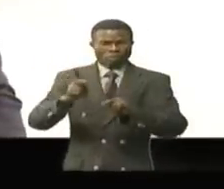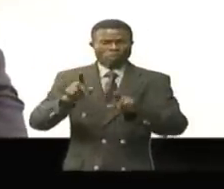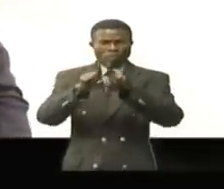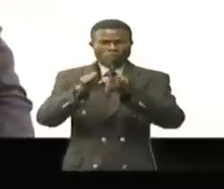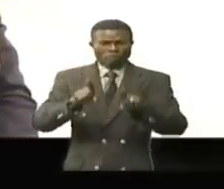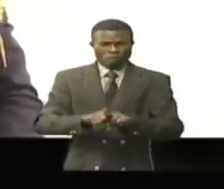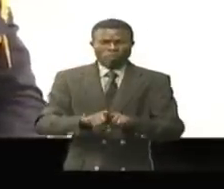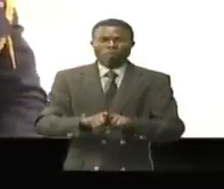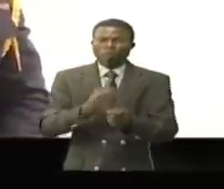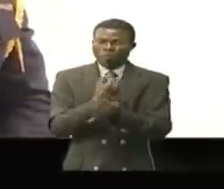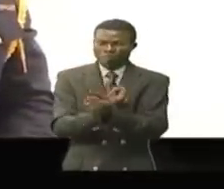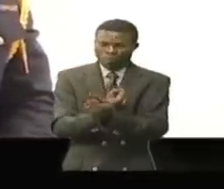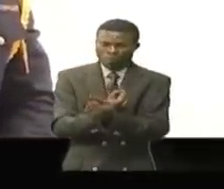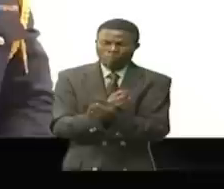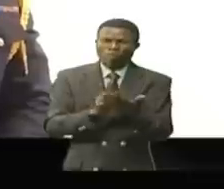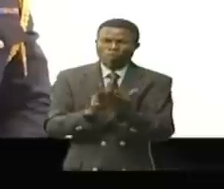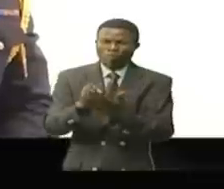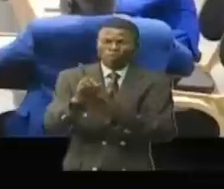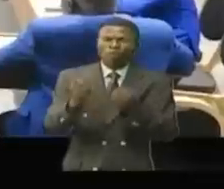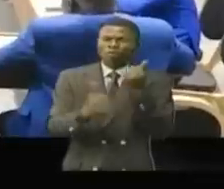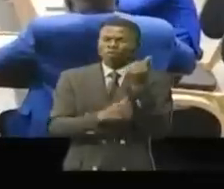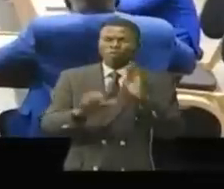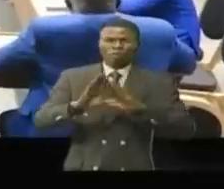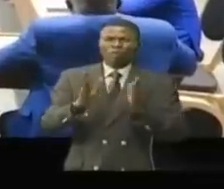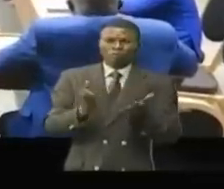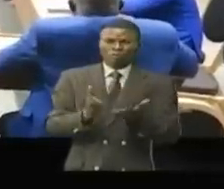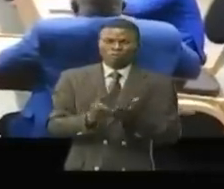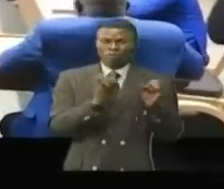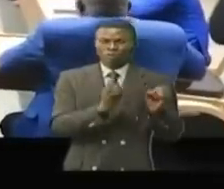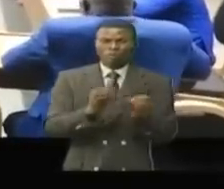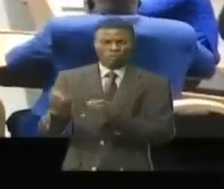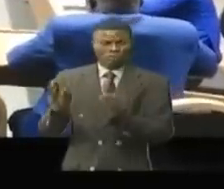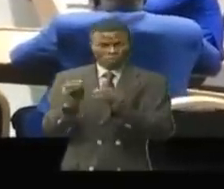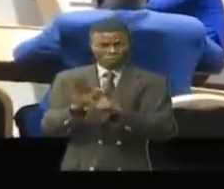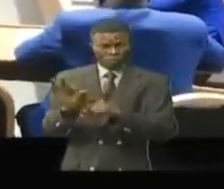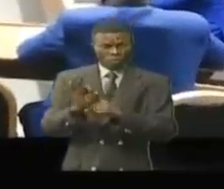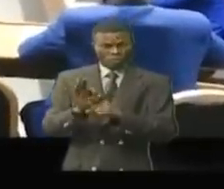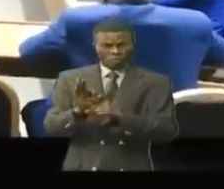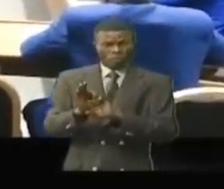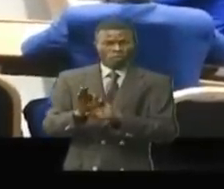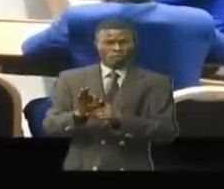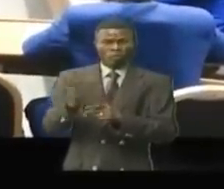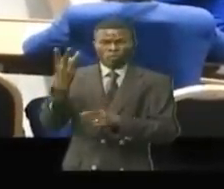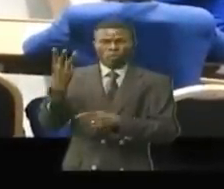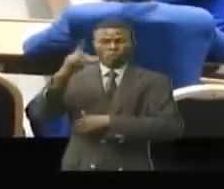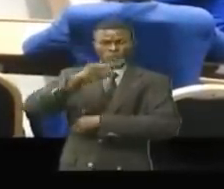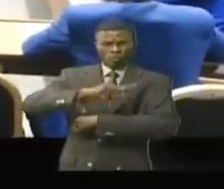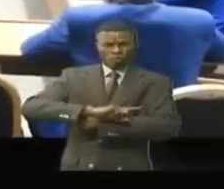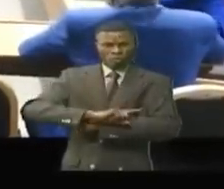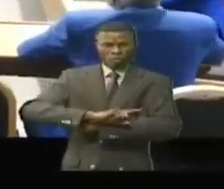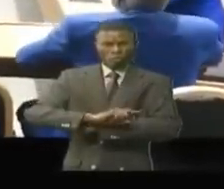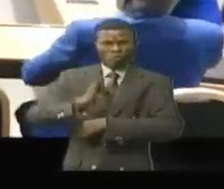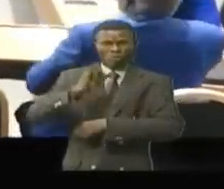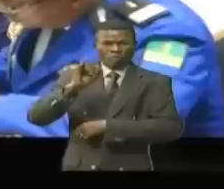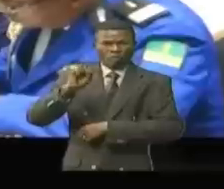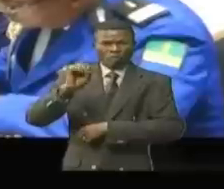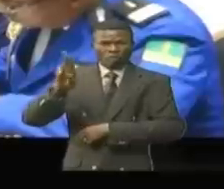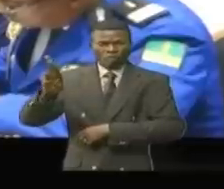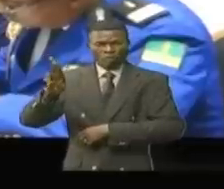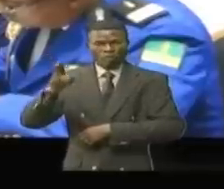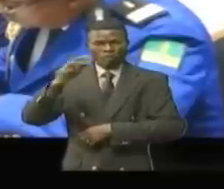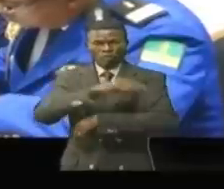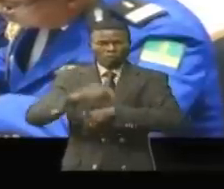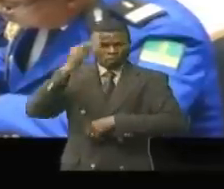et respectueuse des droits humains. L'organisation de cet atelier régional de 3 jours par le CICR et le ministère